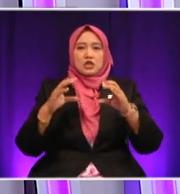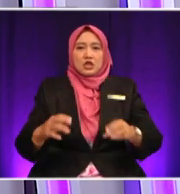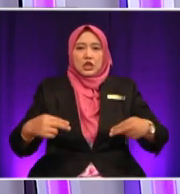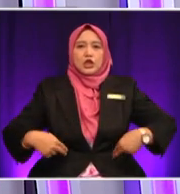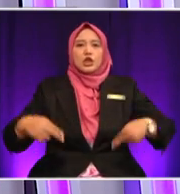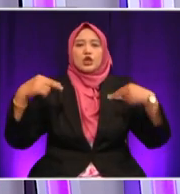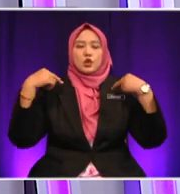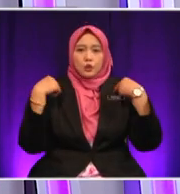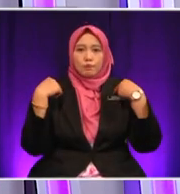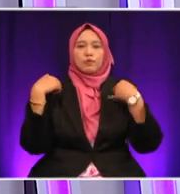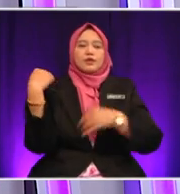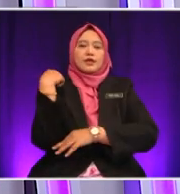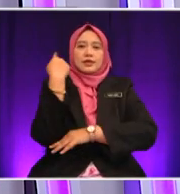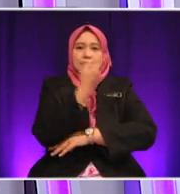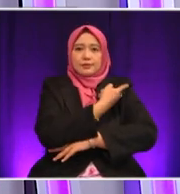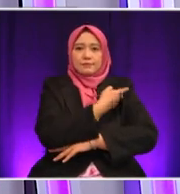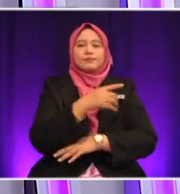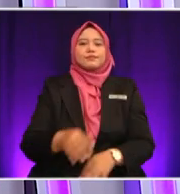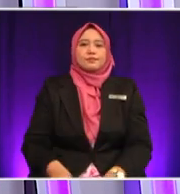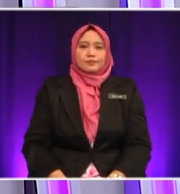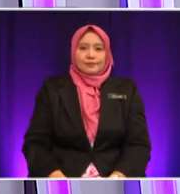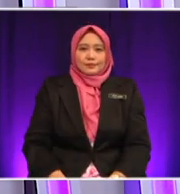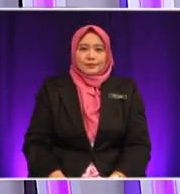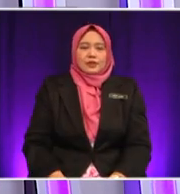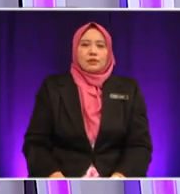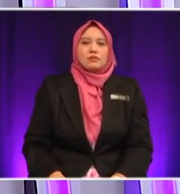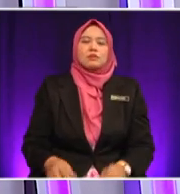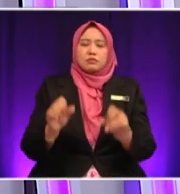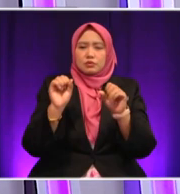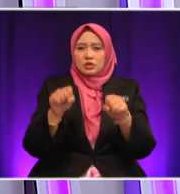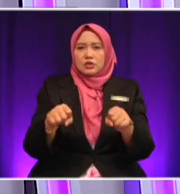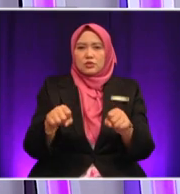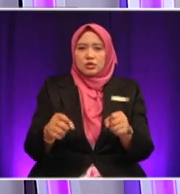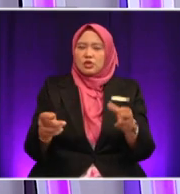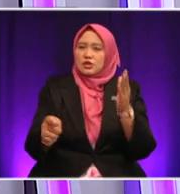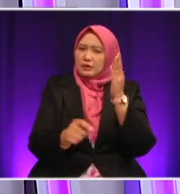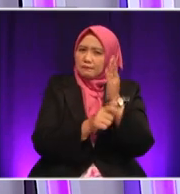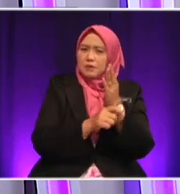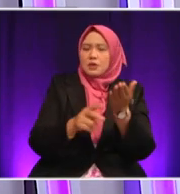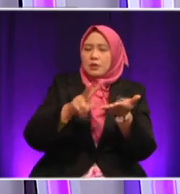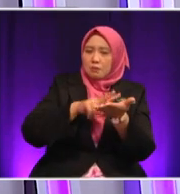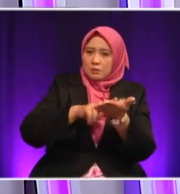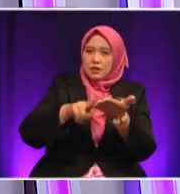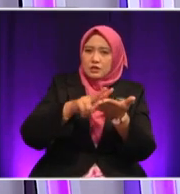ataupun lebih sedikit eee dari pada contohnya daripada internet ataupun pada hasil